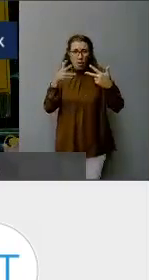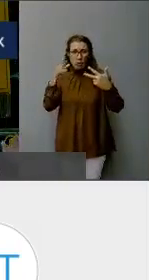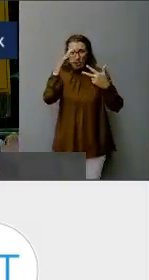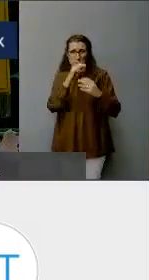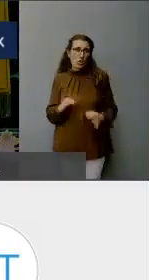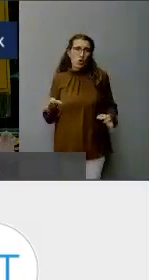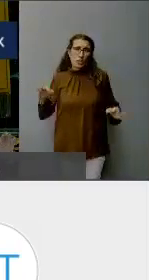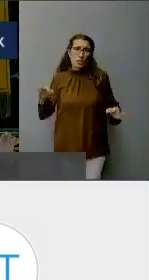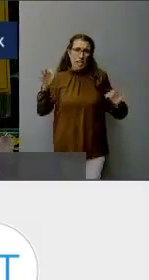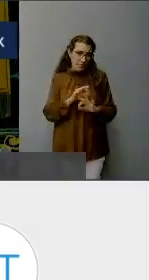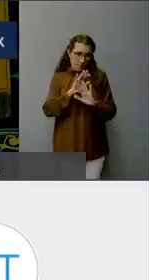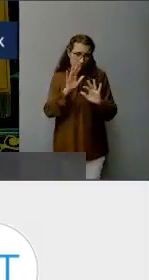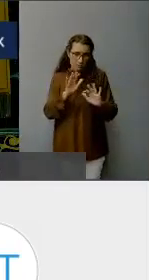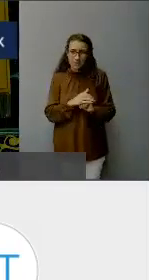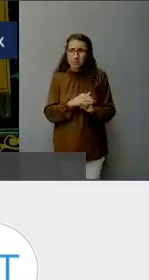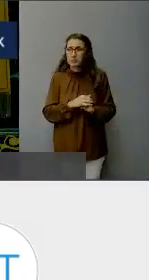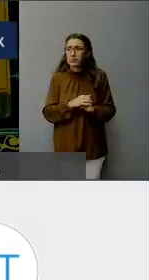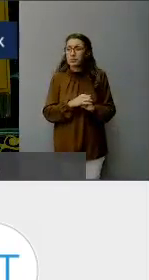nulla